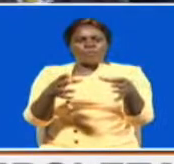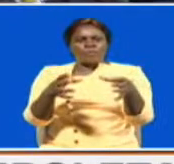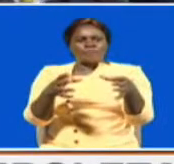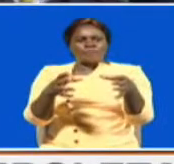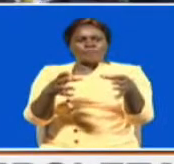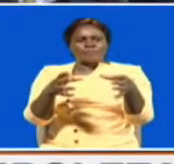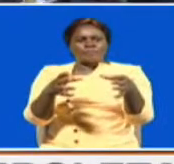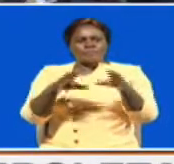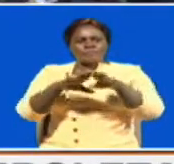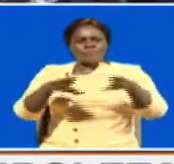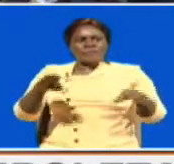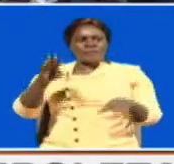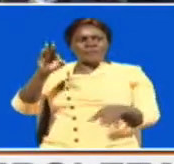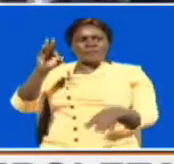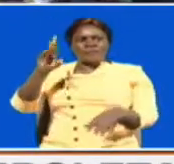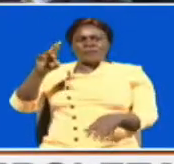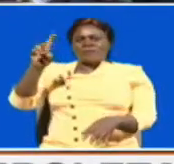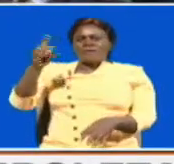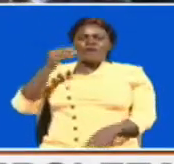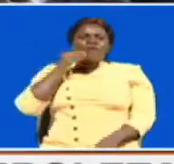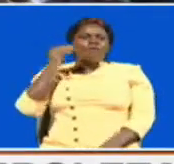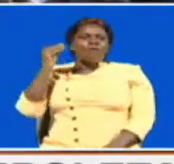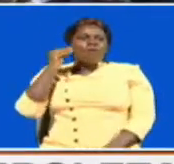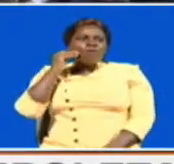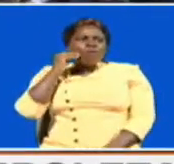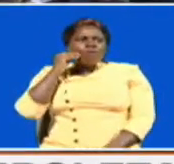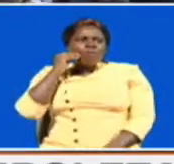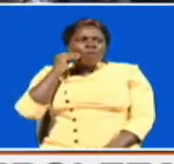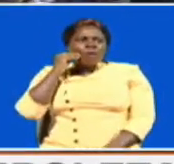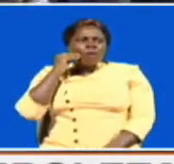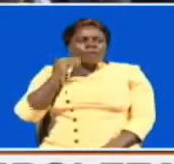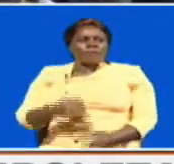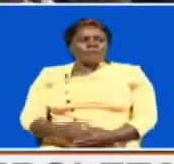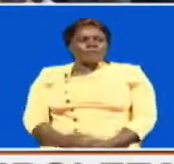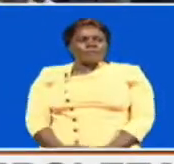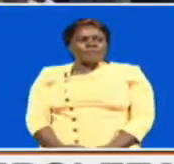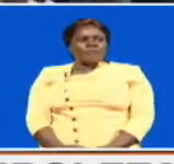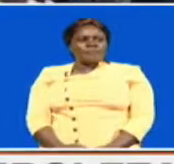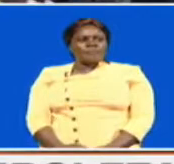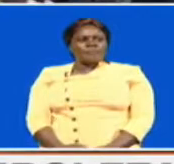nchini katika shamba la Fred Obachi Machoka, mwanahabari mkongwe.